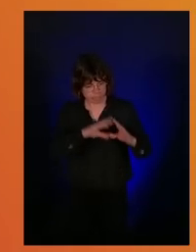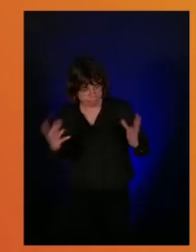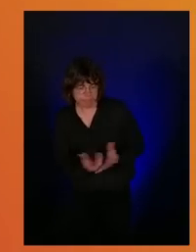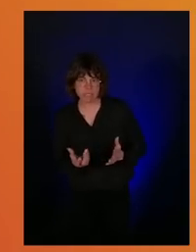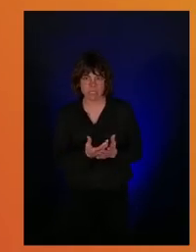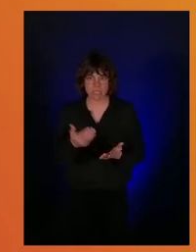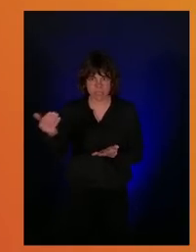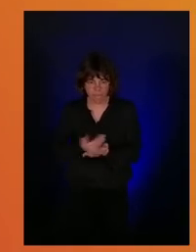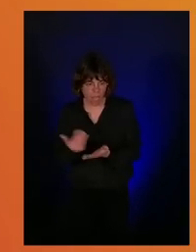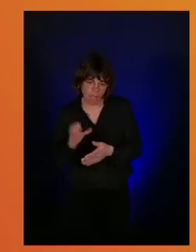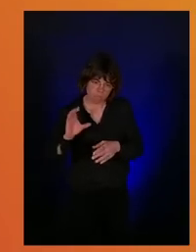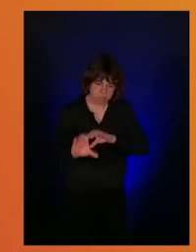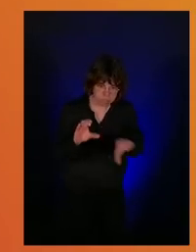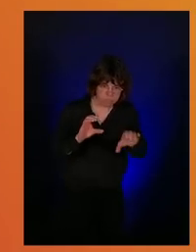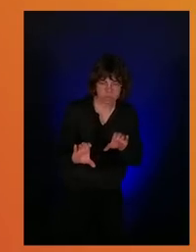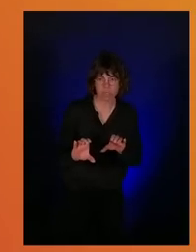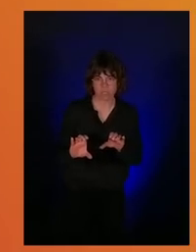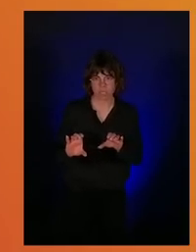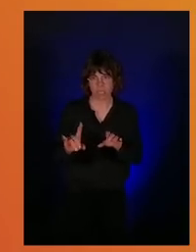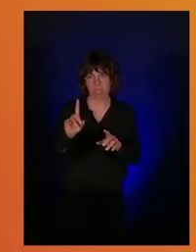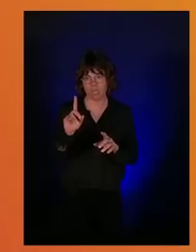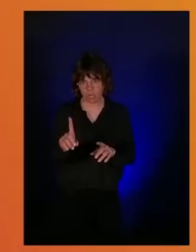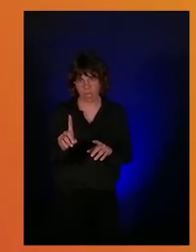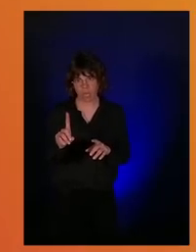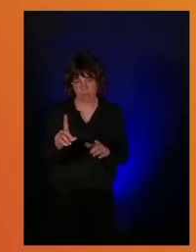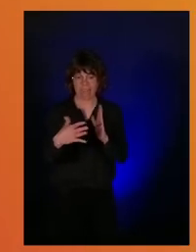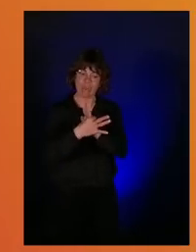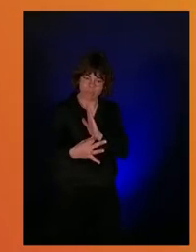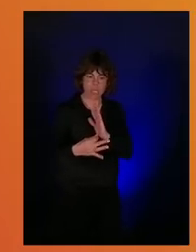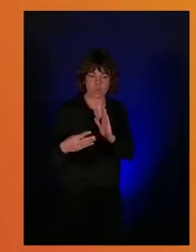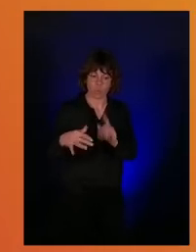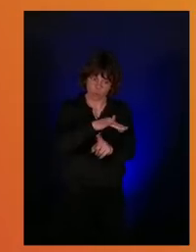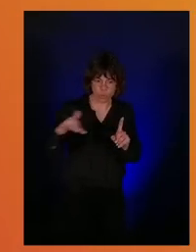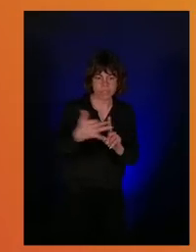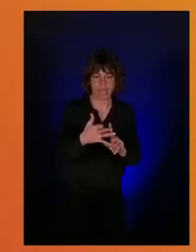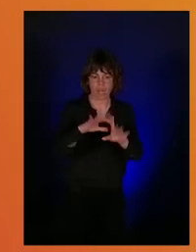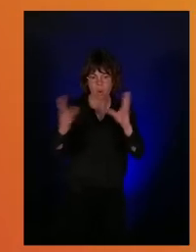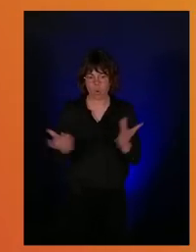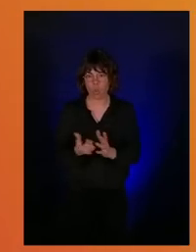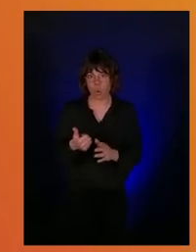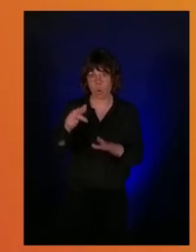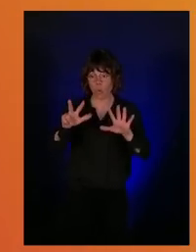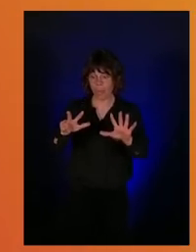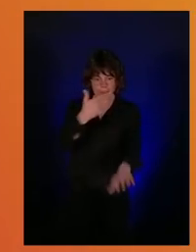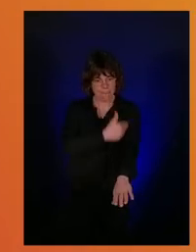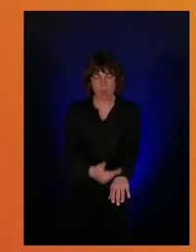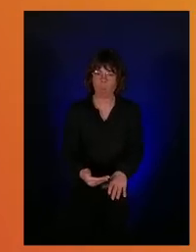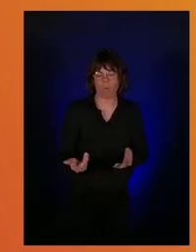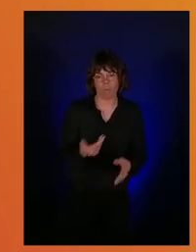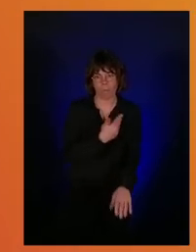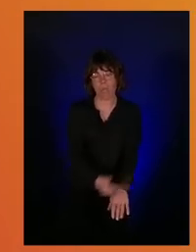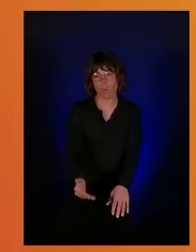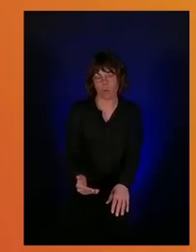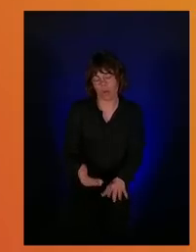du personnel, on est avec les cotisations sociales à un montant de plus de 8 millions. On aimerait bien